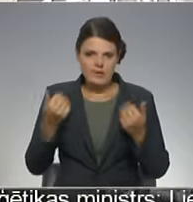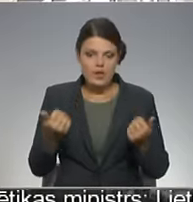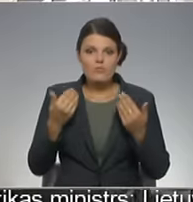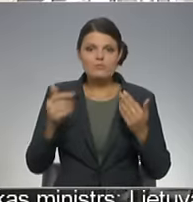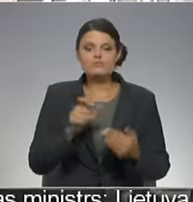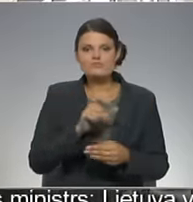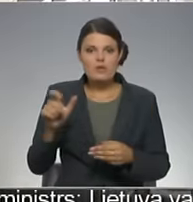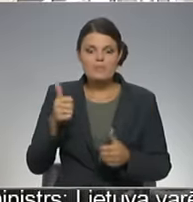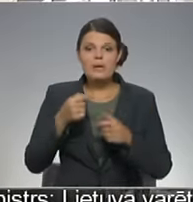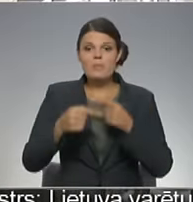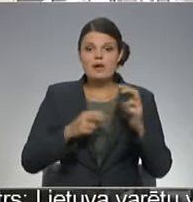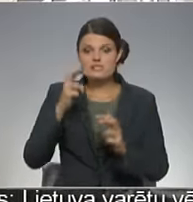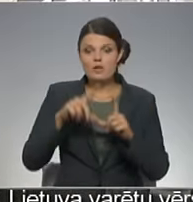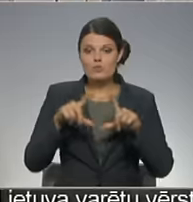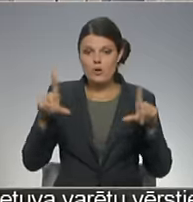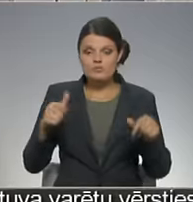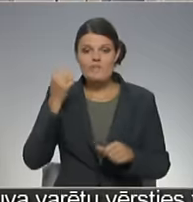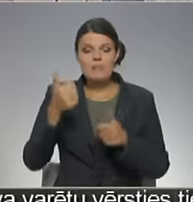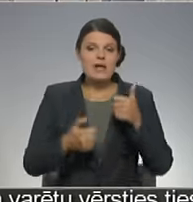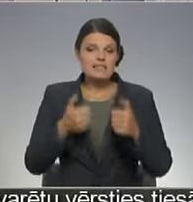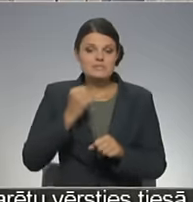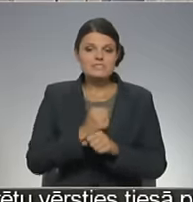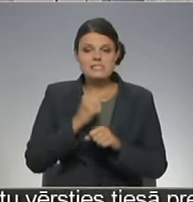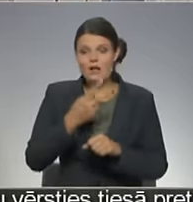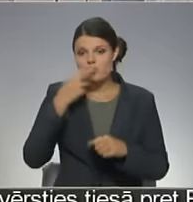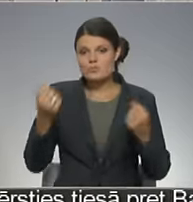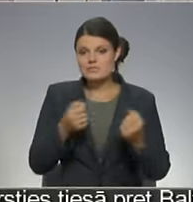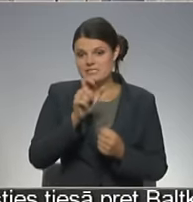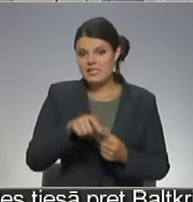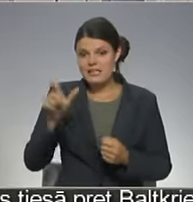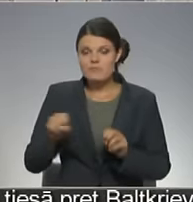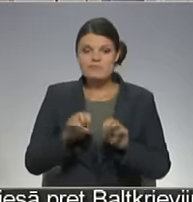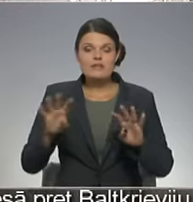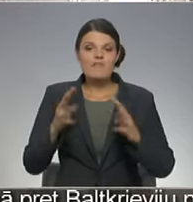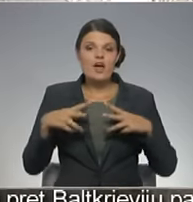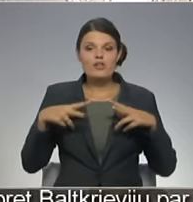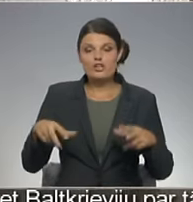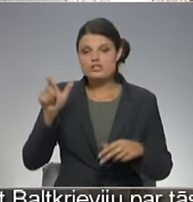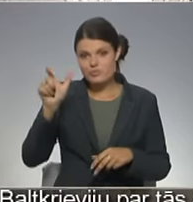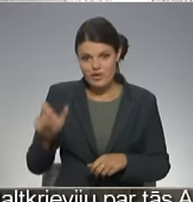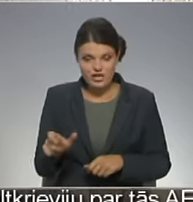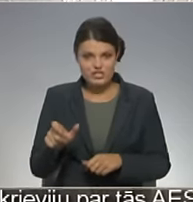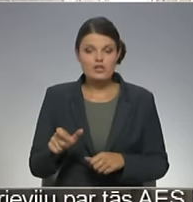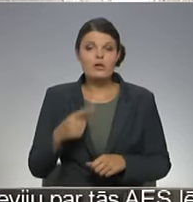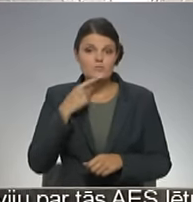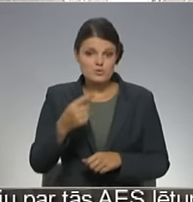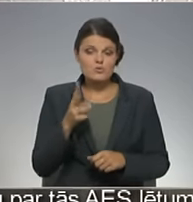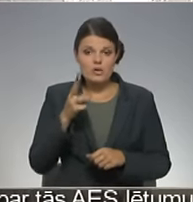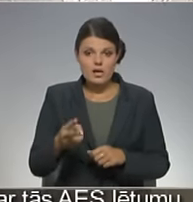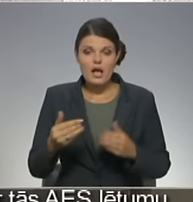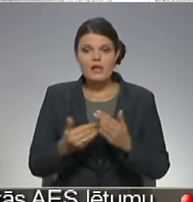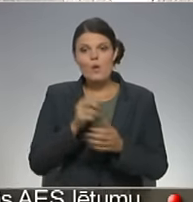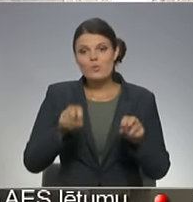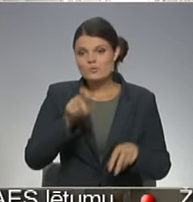Šobrīd piena pārstrādes uzņēmumā Valmieras piens strādā te 200 darbinieku, skaidro valdes priekšādātājs Māris Cars, uzsverot, ka